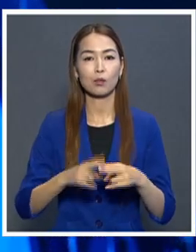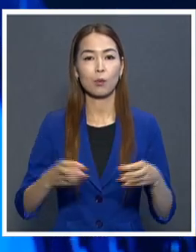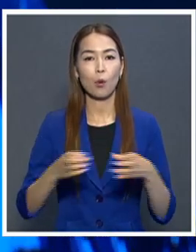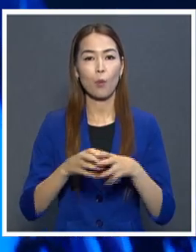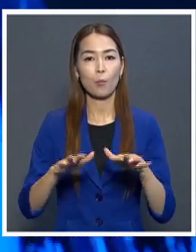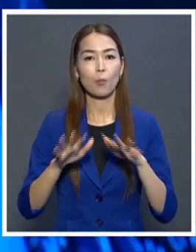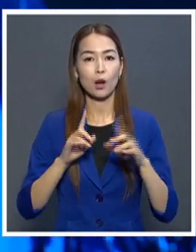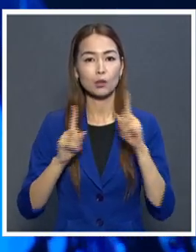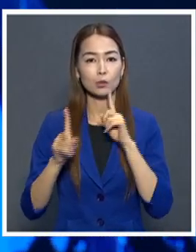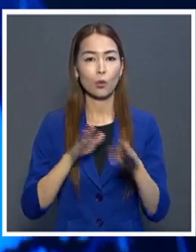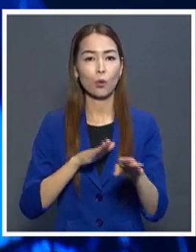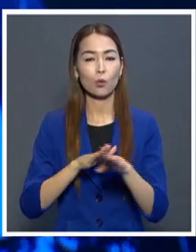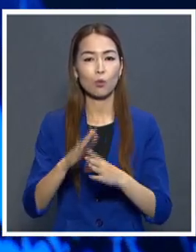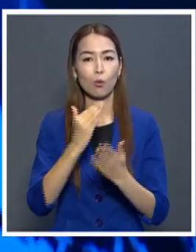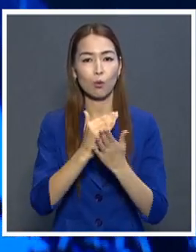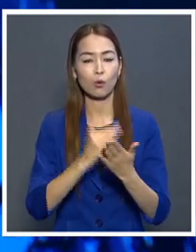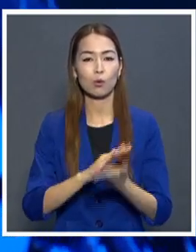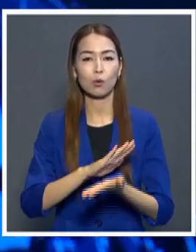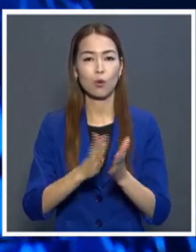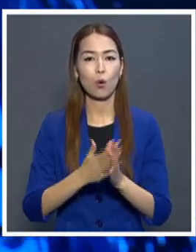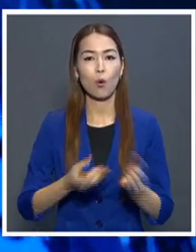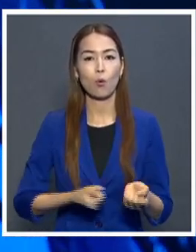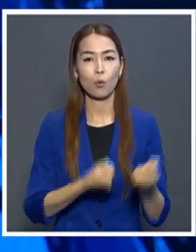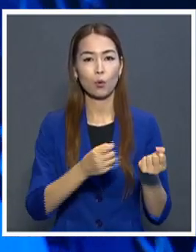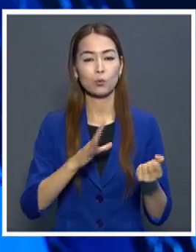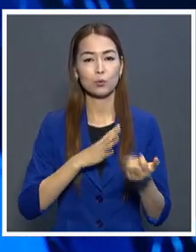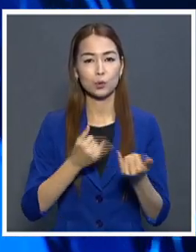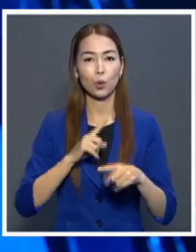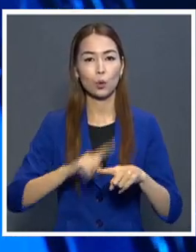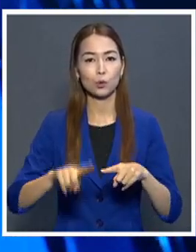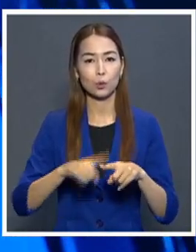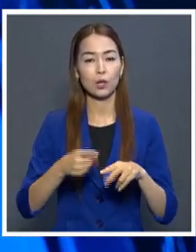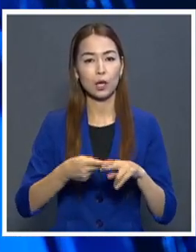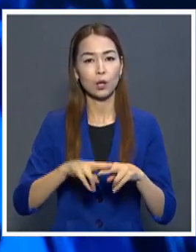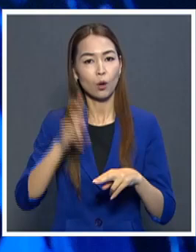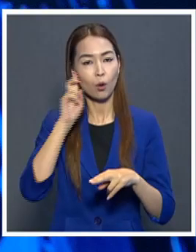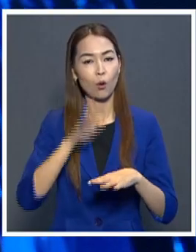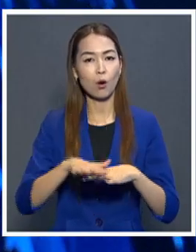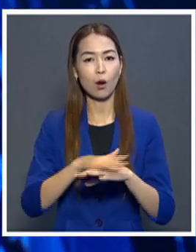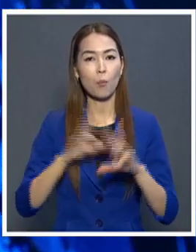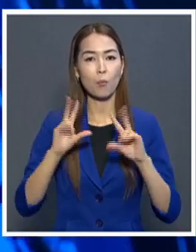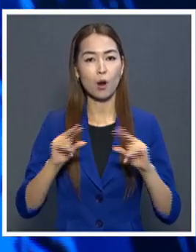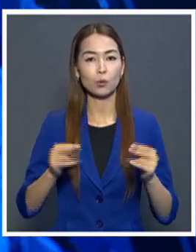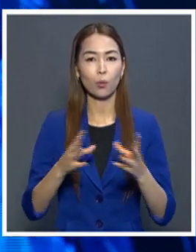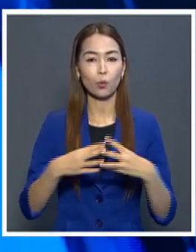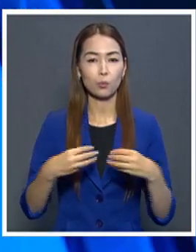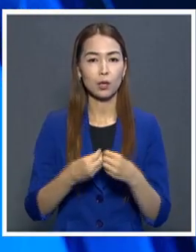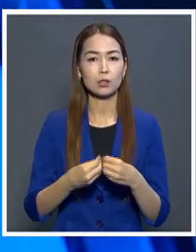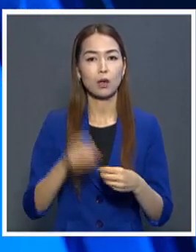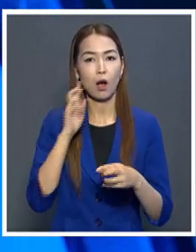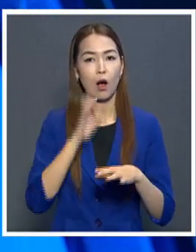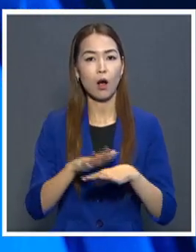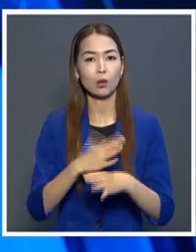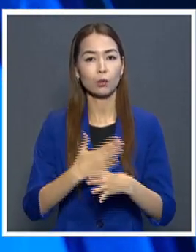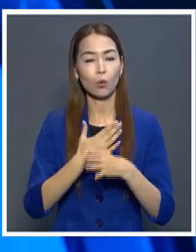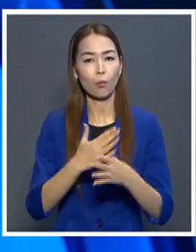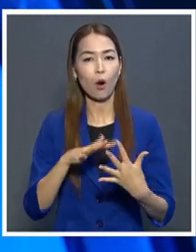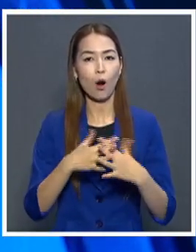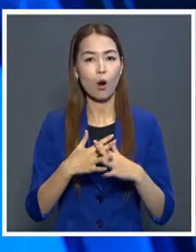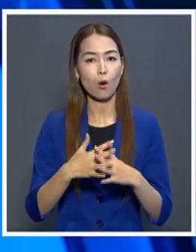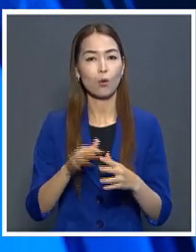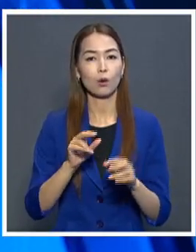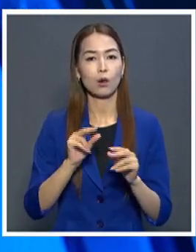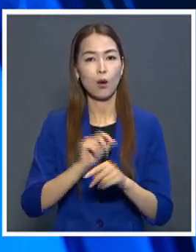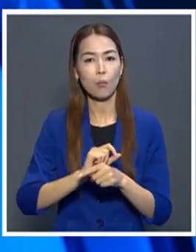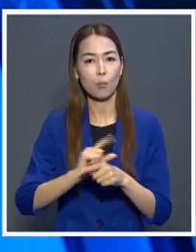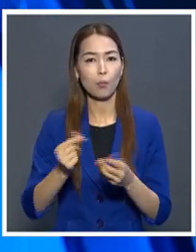қатысушылар тарапынан толықтай қолдау тапты. Жиын барысында еліміздегі бақытты отбасы, халыққа көмек, ауыл ел бесігі, құтты мекен ұлттық